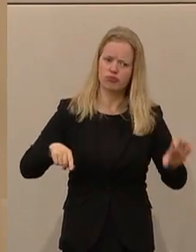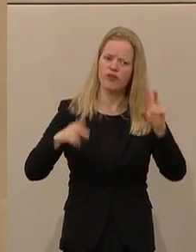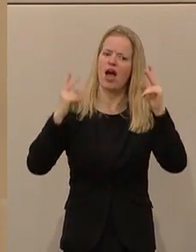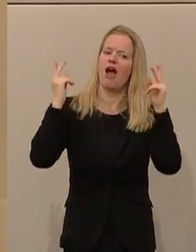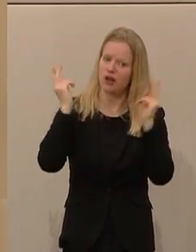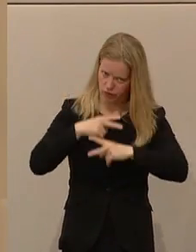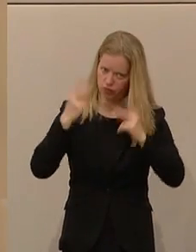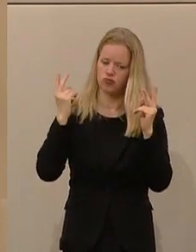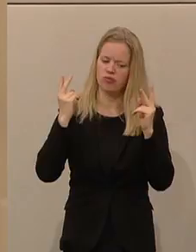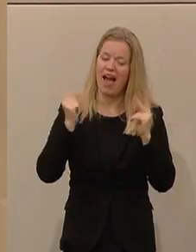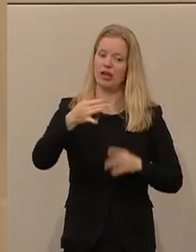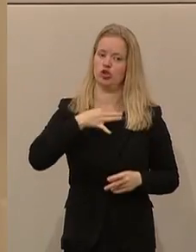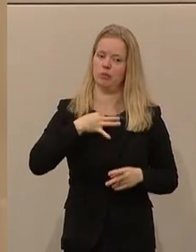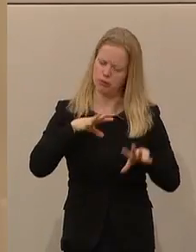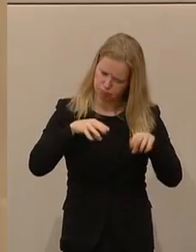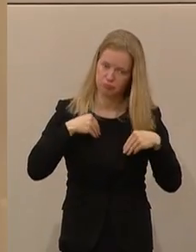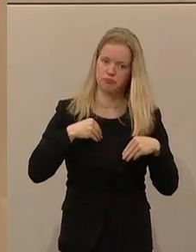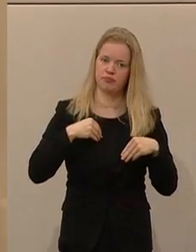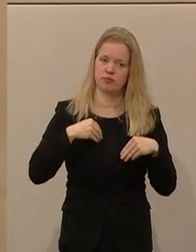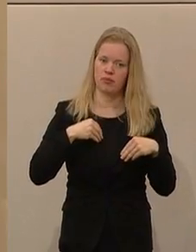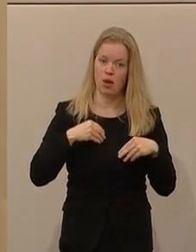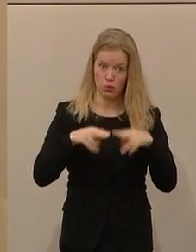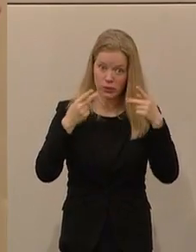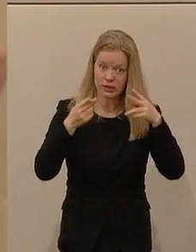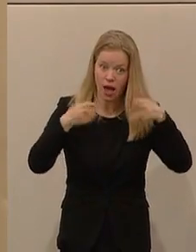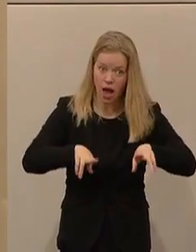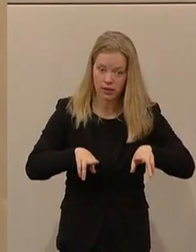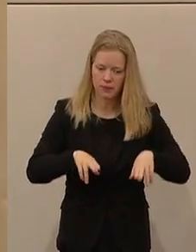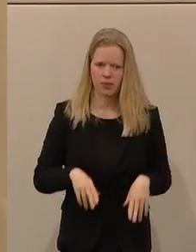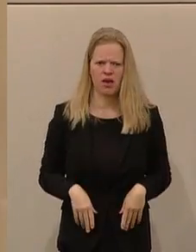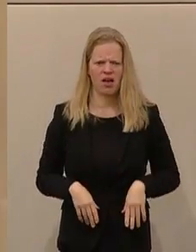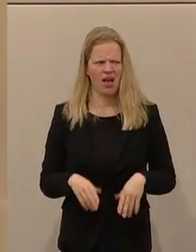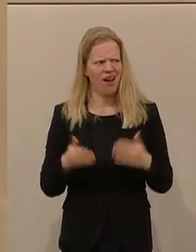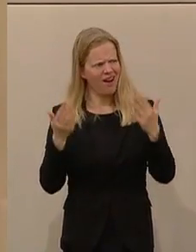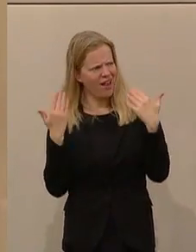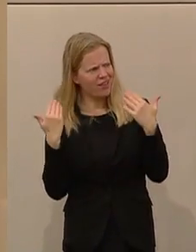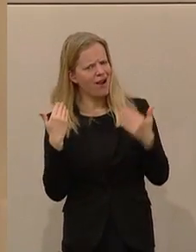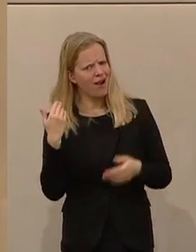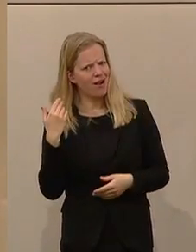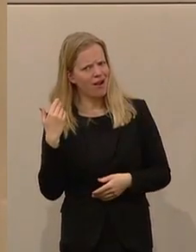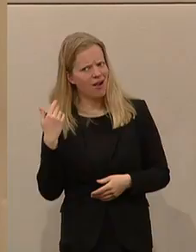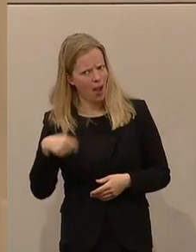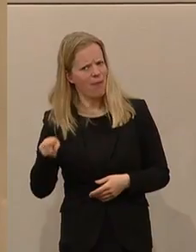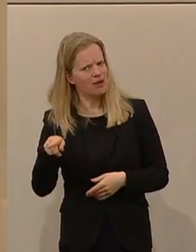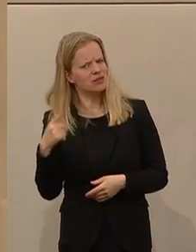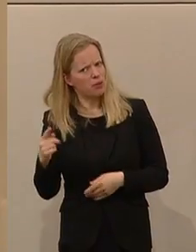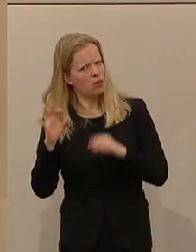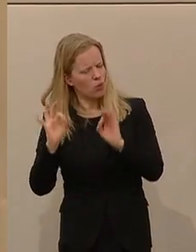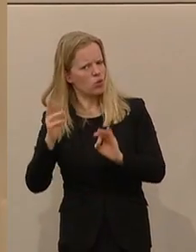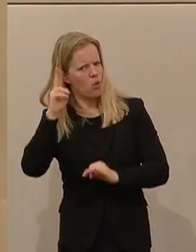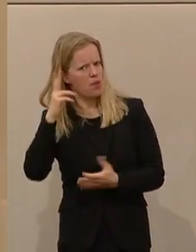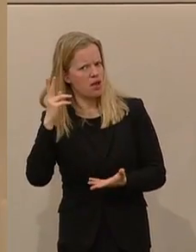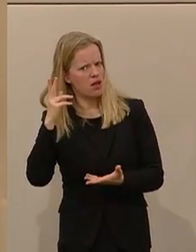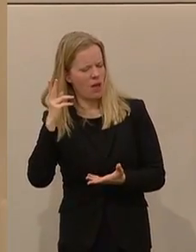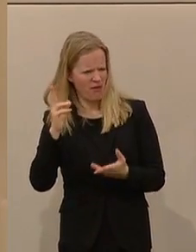im Bundesrat. Ja, entweder haben wir eine Länderkammer und die überlegt sich das ordentlich, oder wir brauchen den Bundesrat nicht. Ich glaube, wir brauchen ihn nicht,